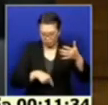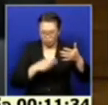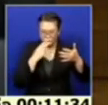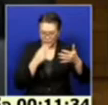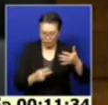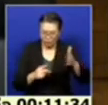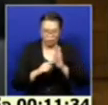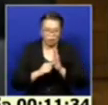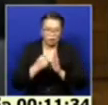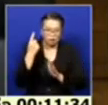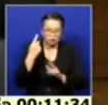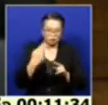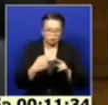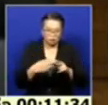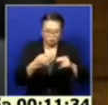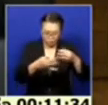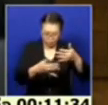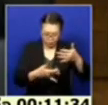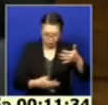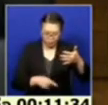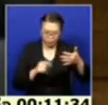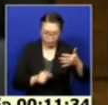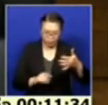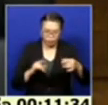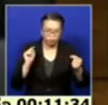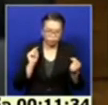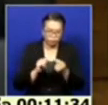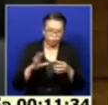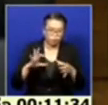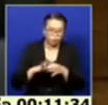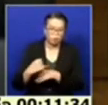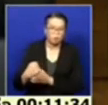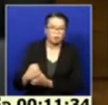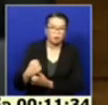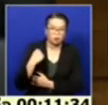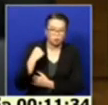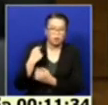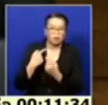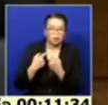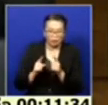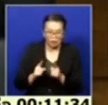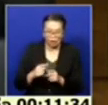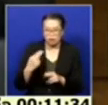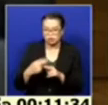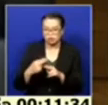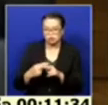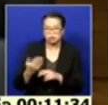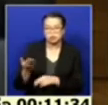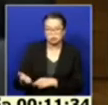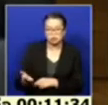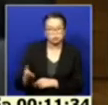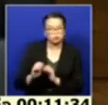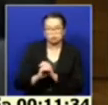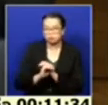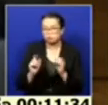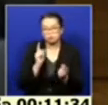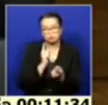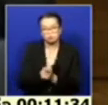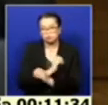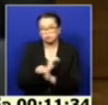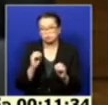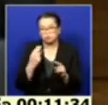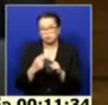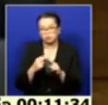แม้จะเป็นรัฐมนตรีมาเป็นปีที่6แล้ว และได้เห็นรายชื่อของผู้ที่มีปัญหา